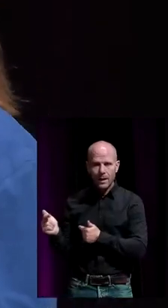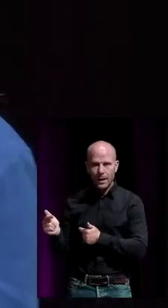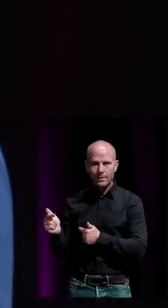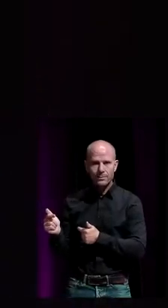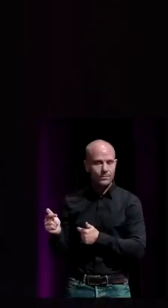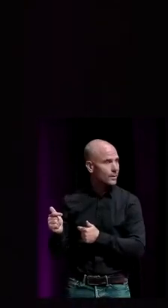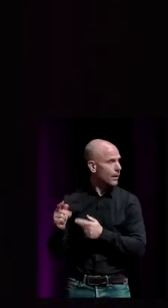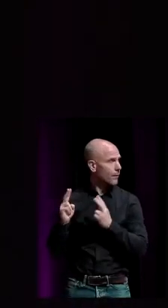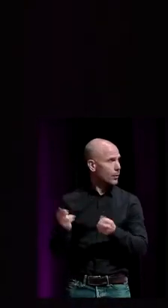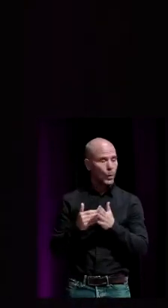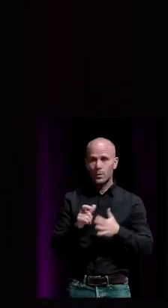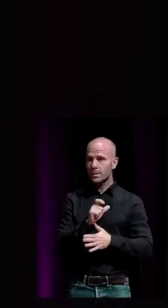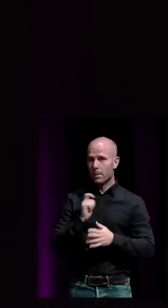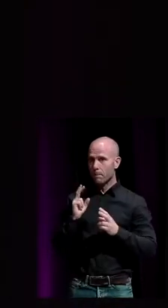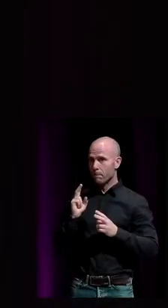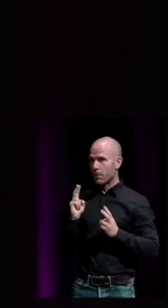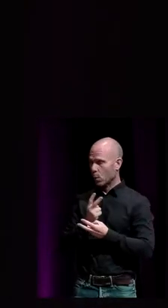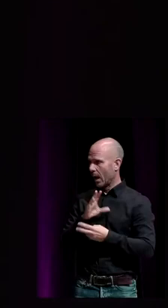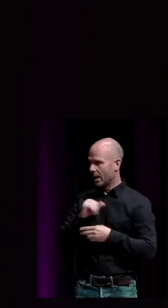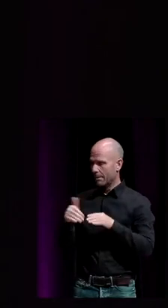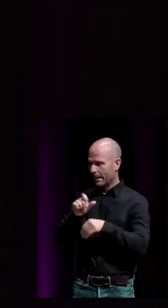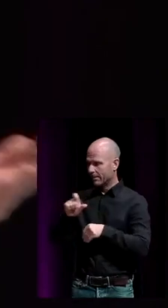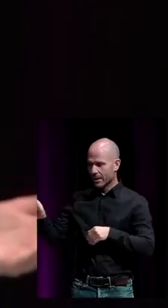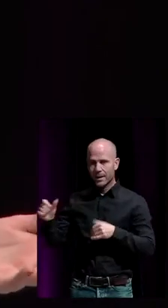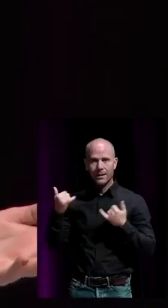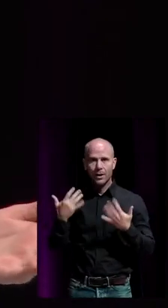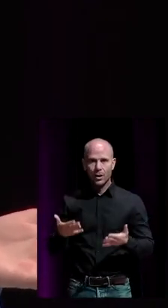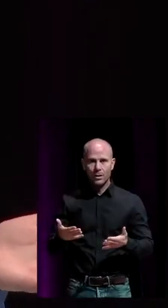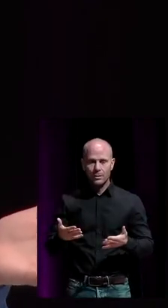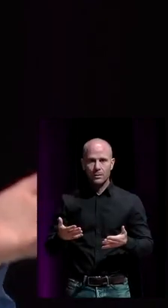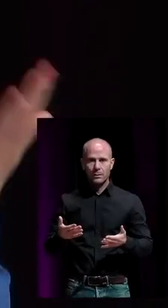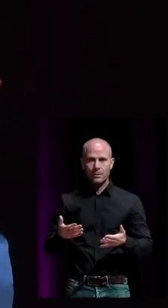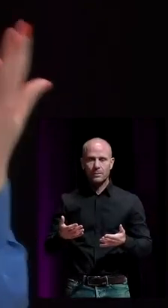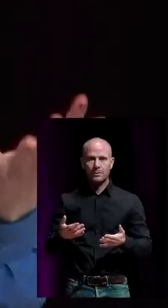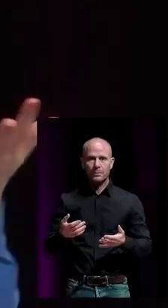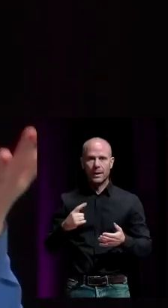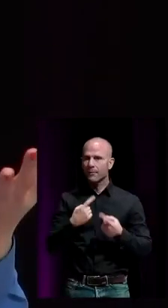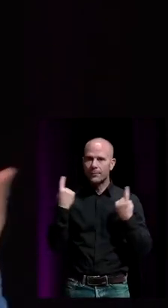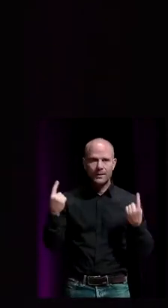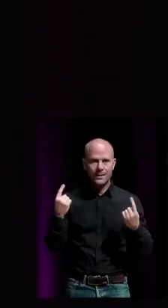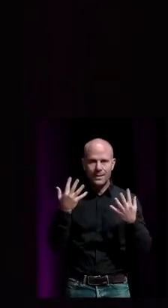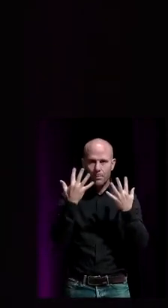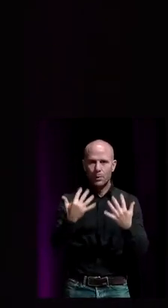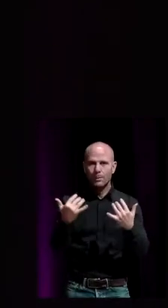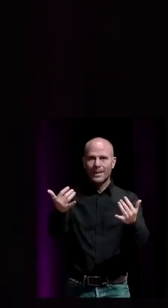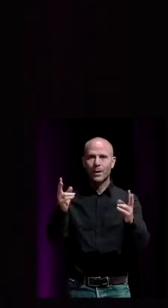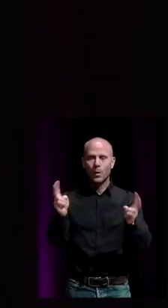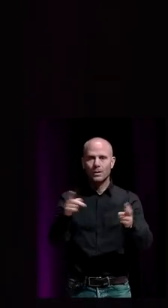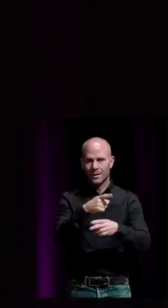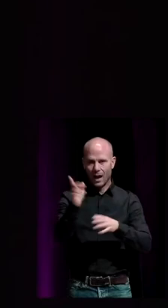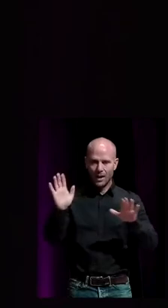bådas vägnar alla medverkande idag och den här vår fantastiska publik som varit med